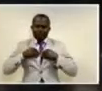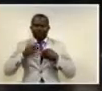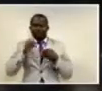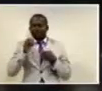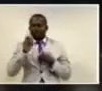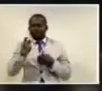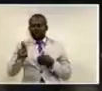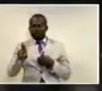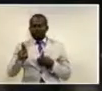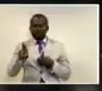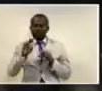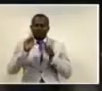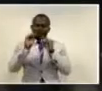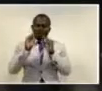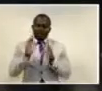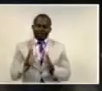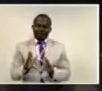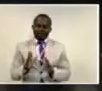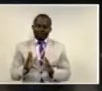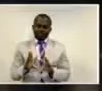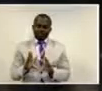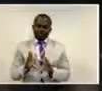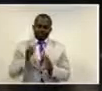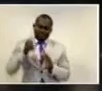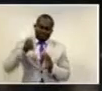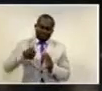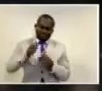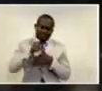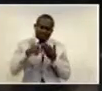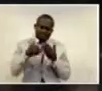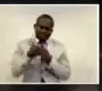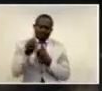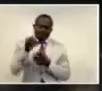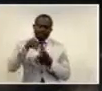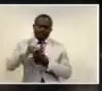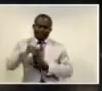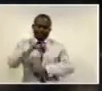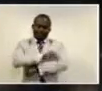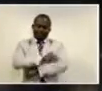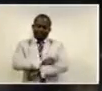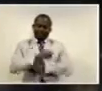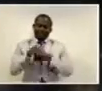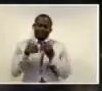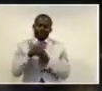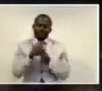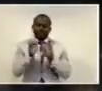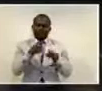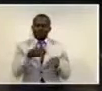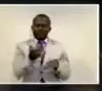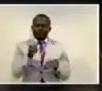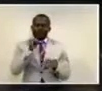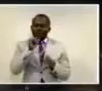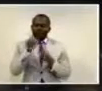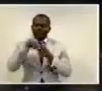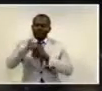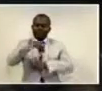cyangwa se abarimu ubwabo batajya mu mashuri cyangwa se bakareka abana ntibagiye mu mashuri